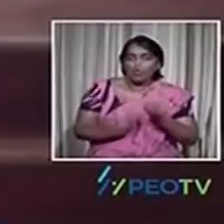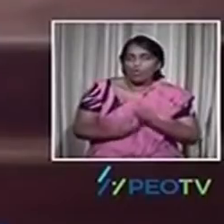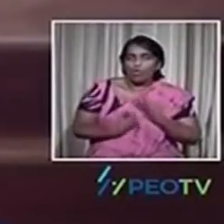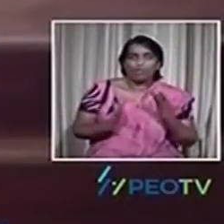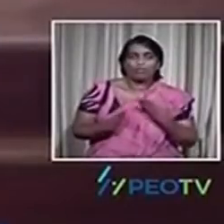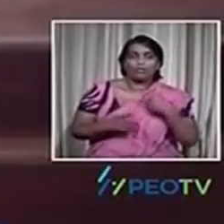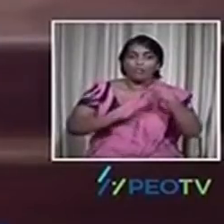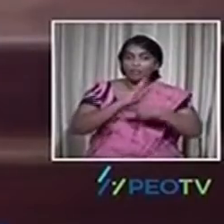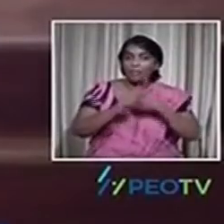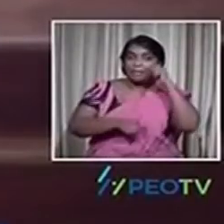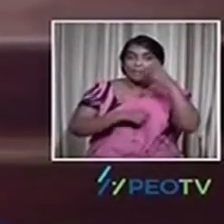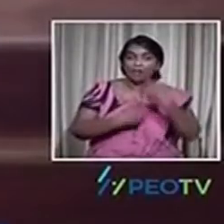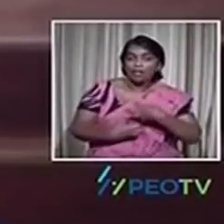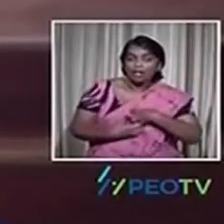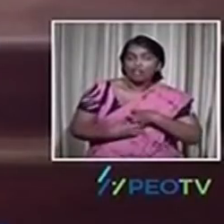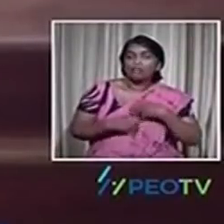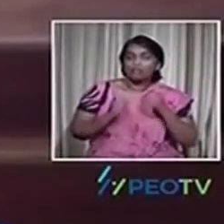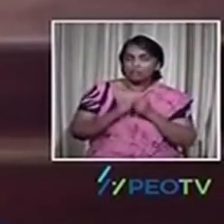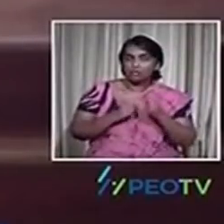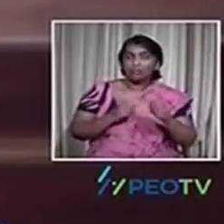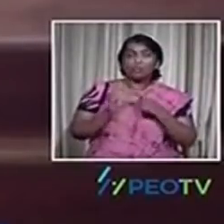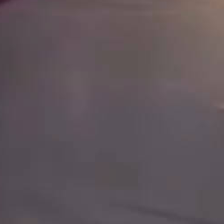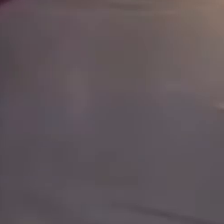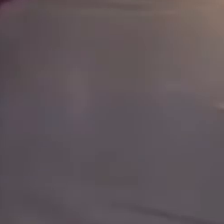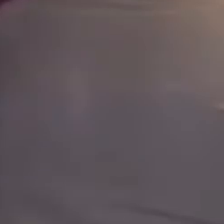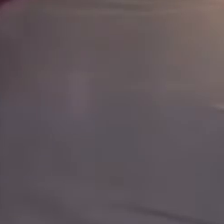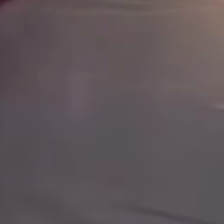මේ රටේ මිනිස්සු දුක් විඳින තැනට උත්තරයක් ගියේ.